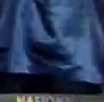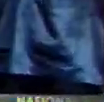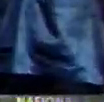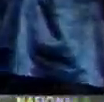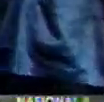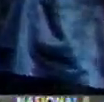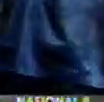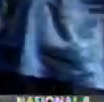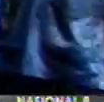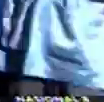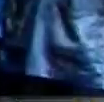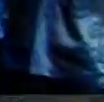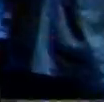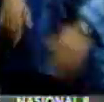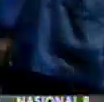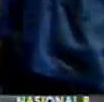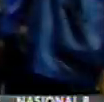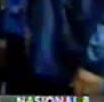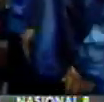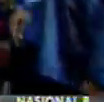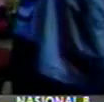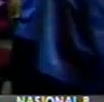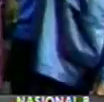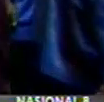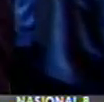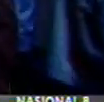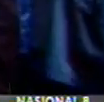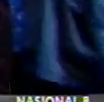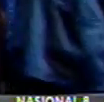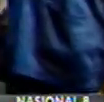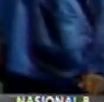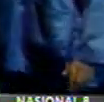sepupu. Nantikan seketika nanti.